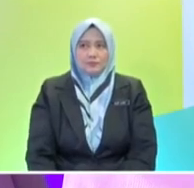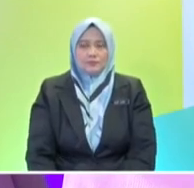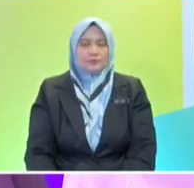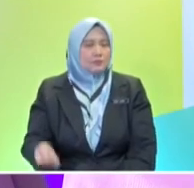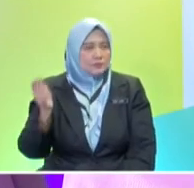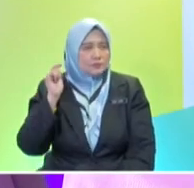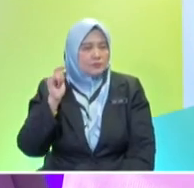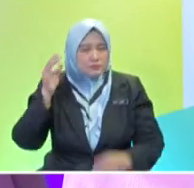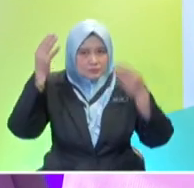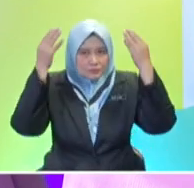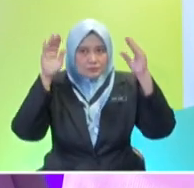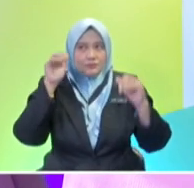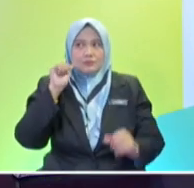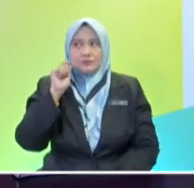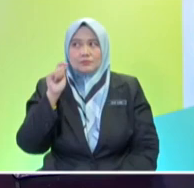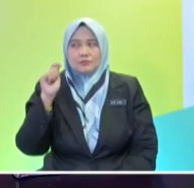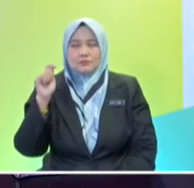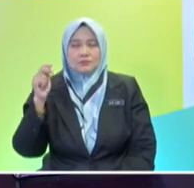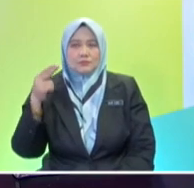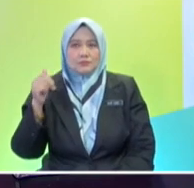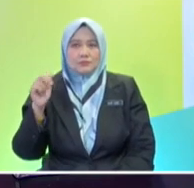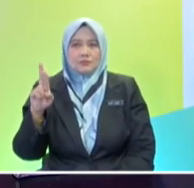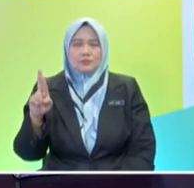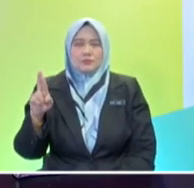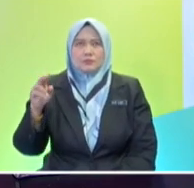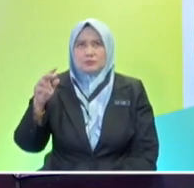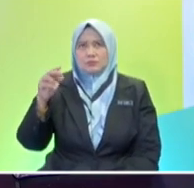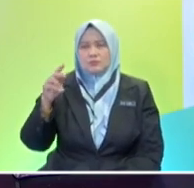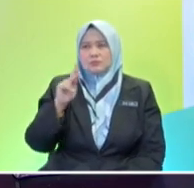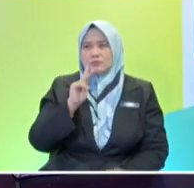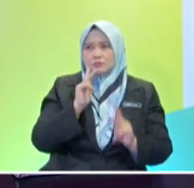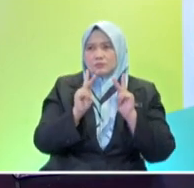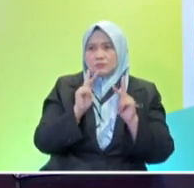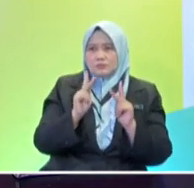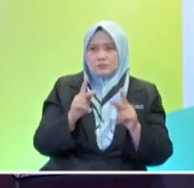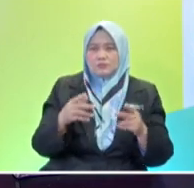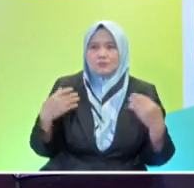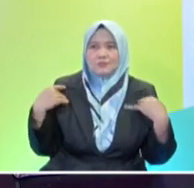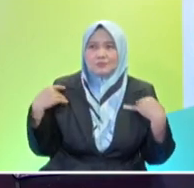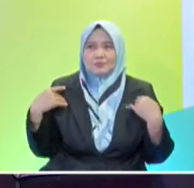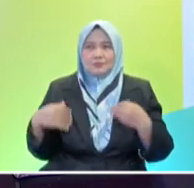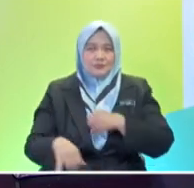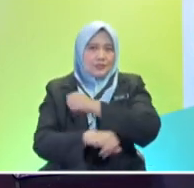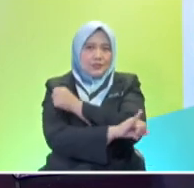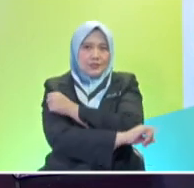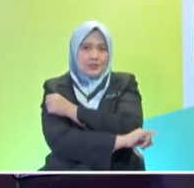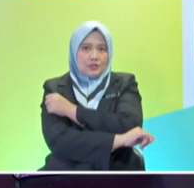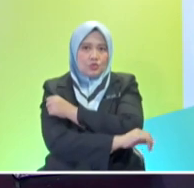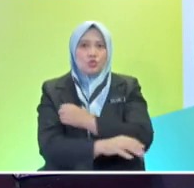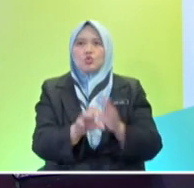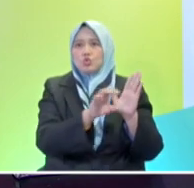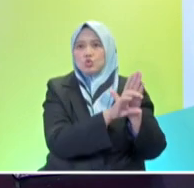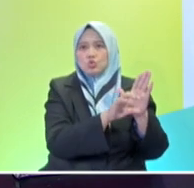Atal kata kalau ekor... Kejap, Mira. Apa haiwan yang dalam air, hidup dalam air yang punya ekor? Ikan. Ikan.